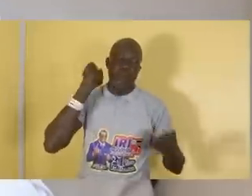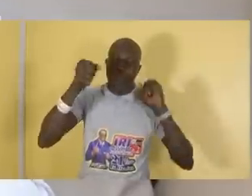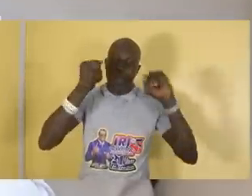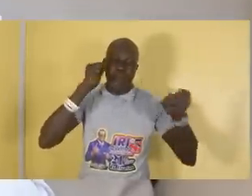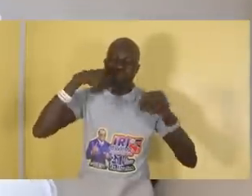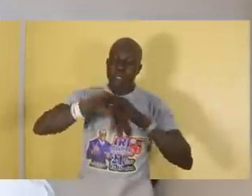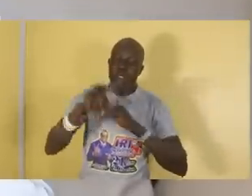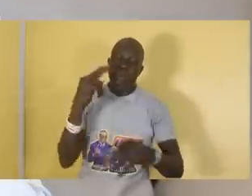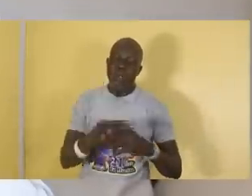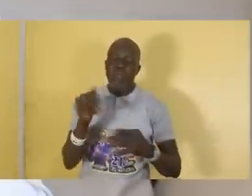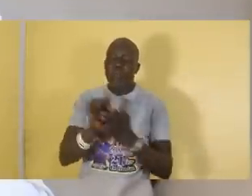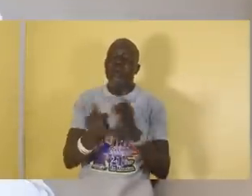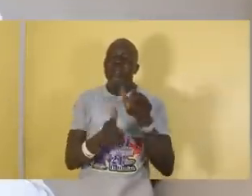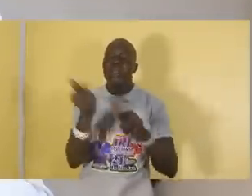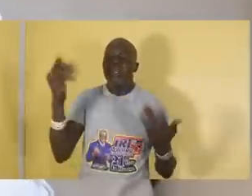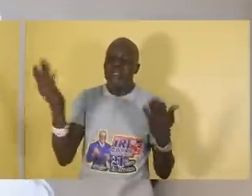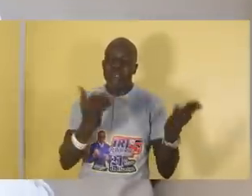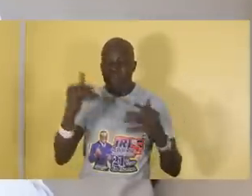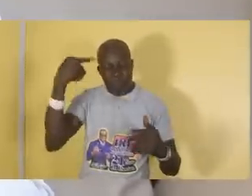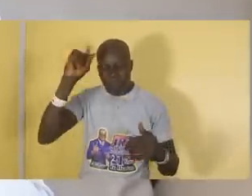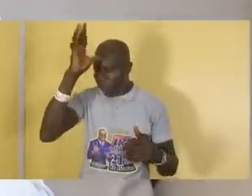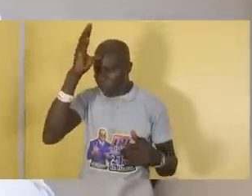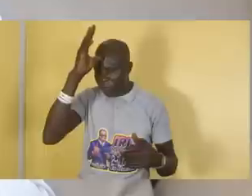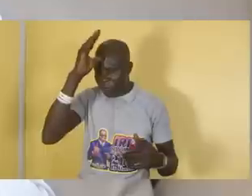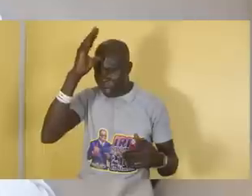Ìbàdàn fún ìsìn ńlá for that fún bàbá wa